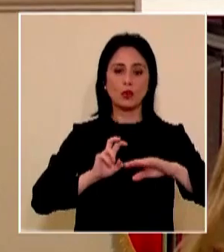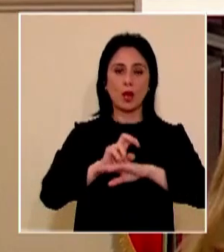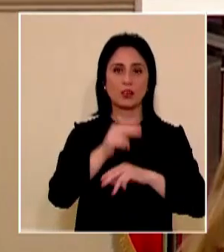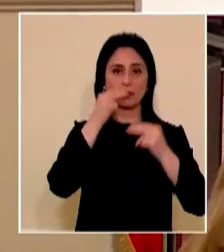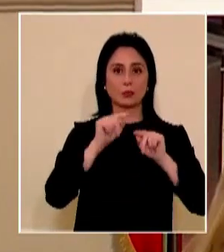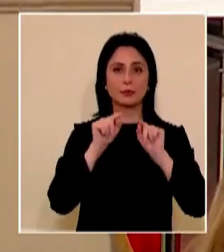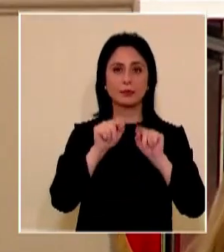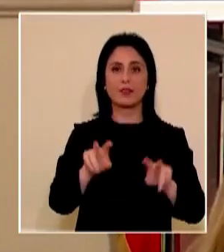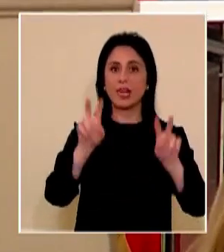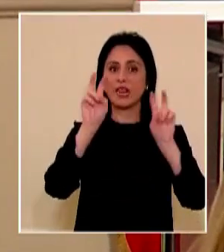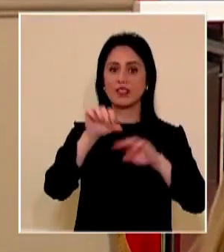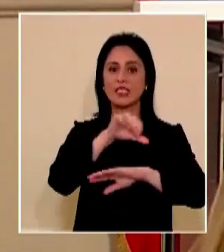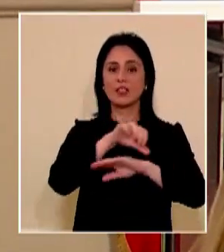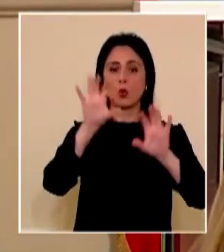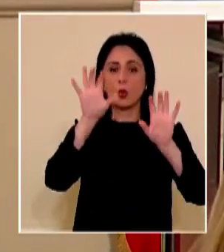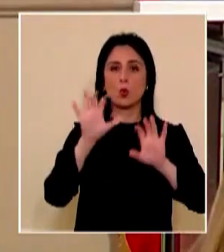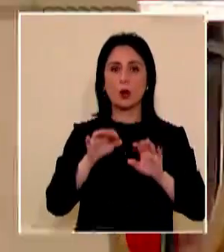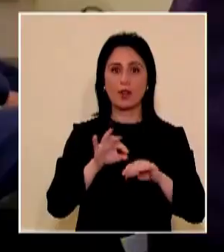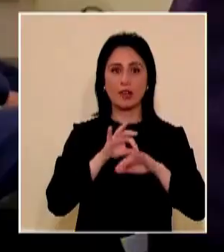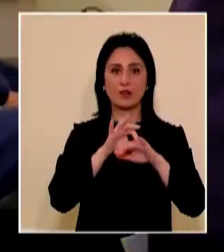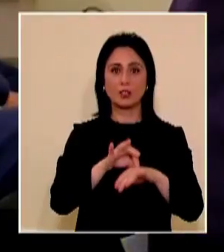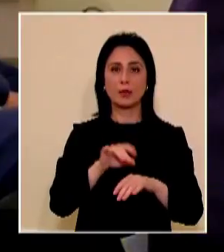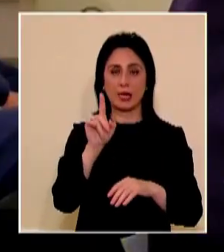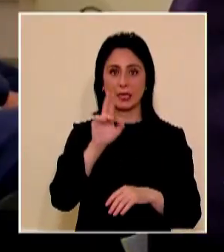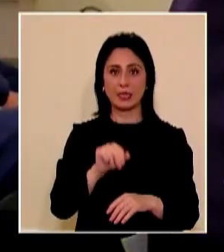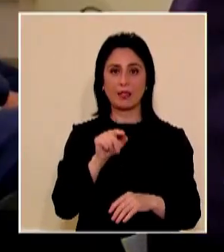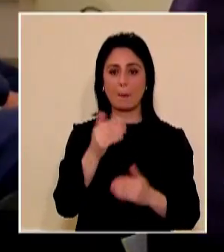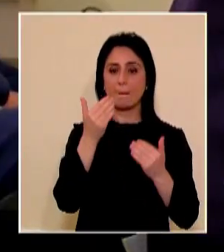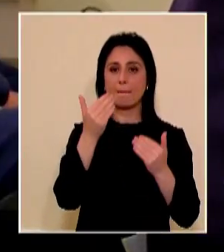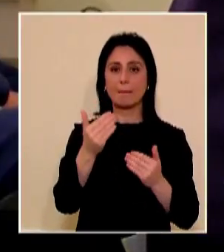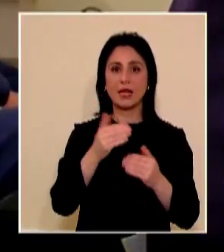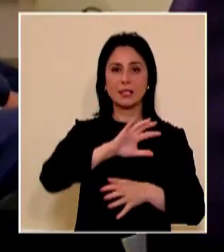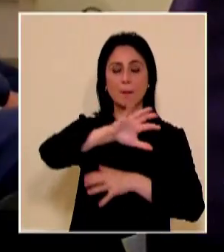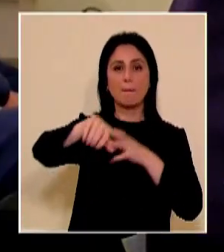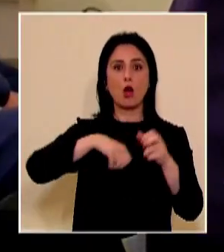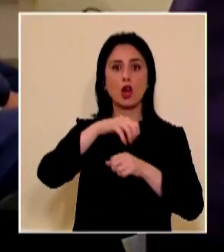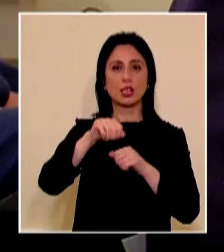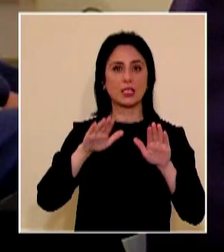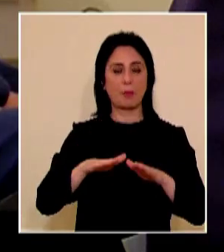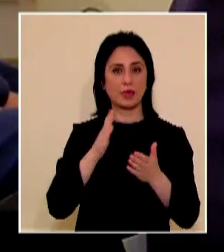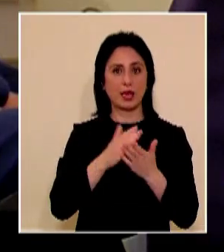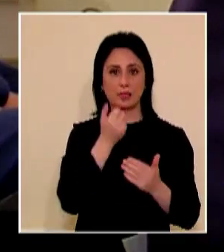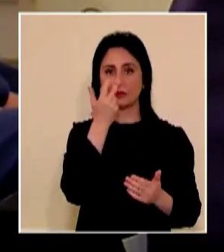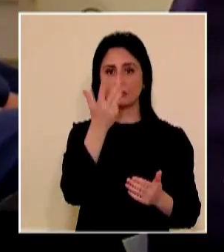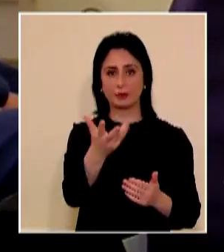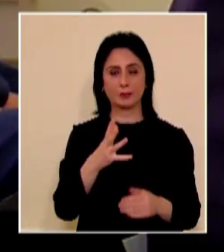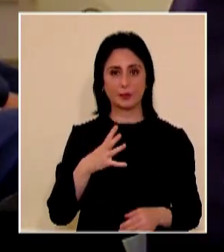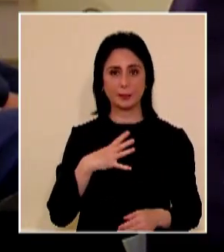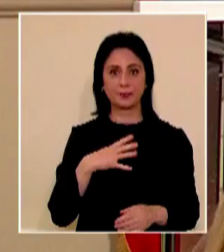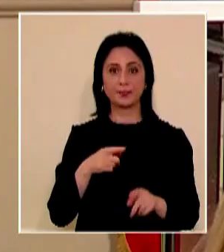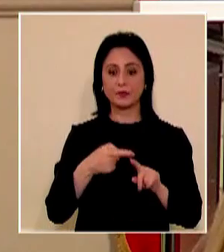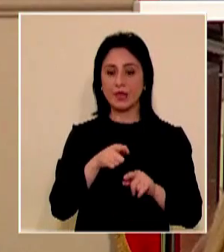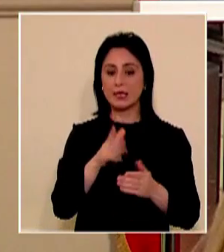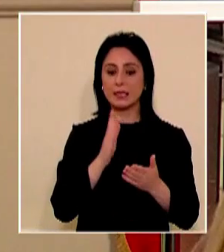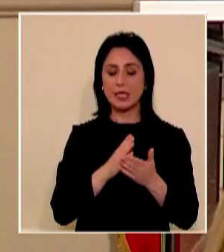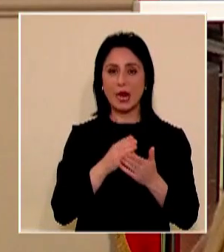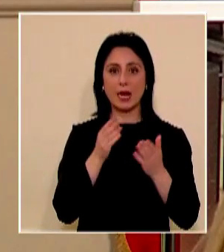są więzione na terytorium właśnie tego regionu